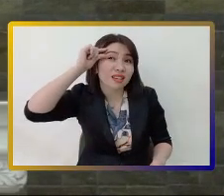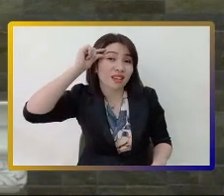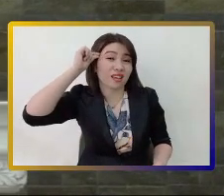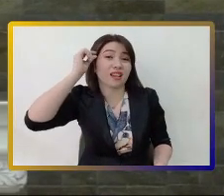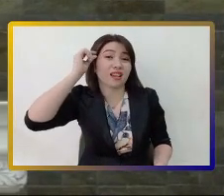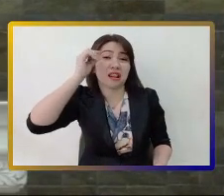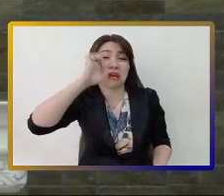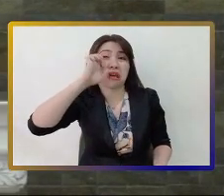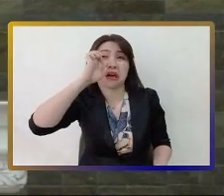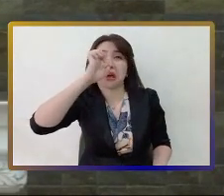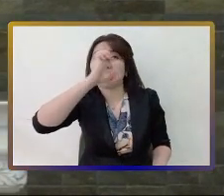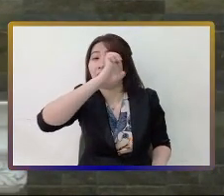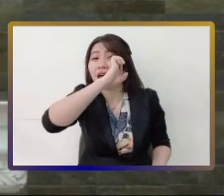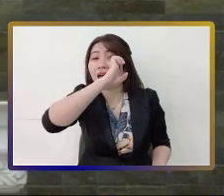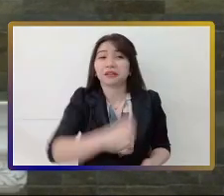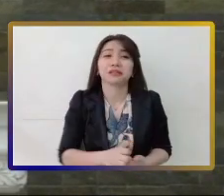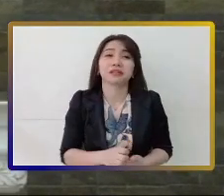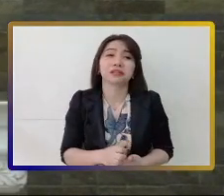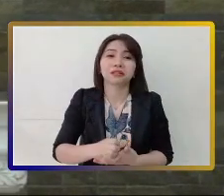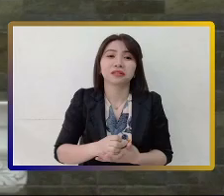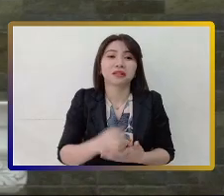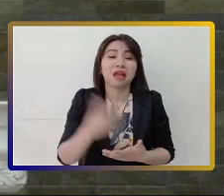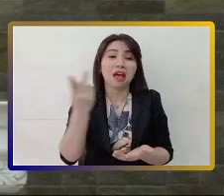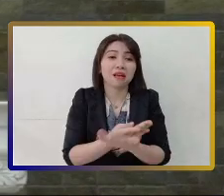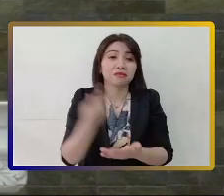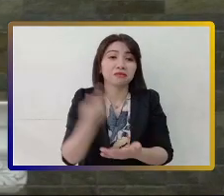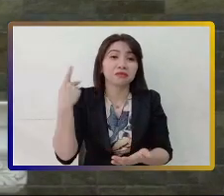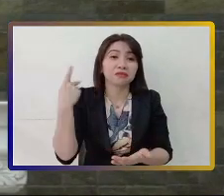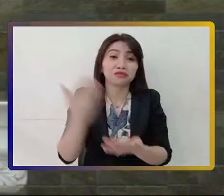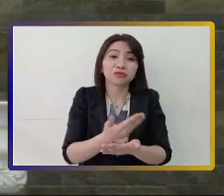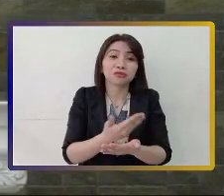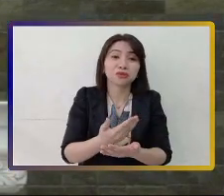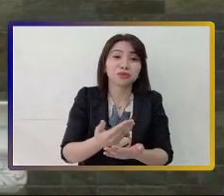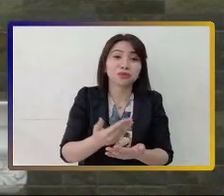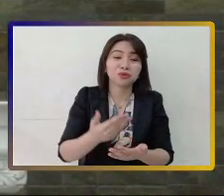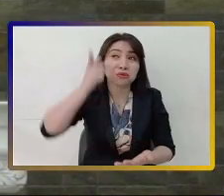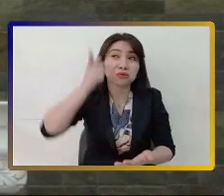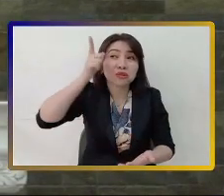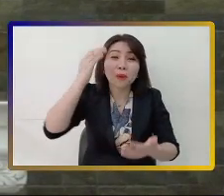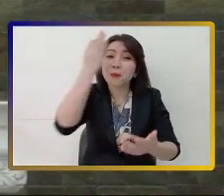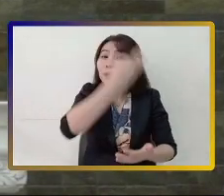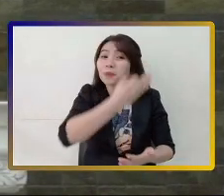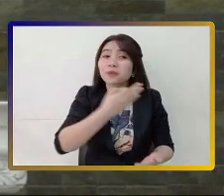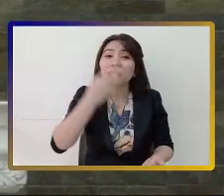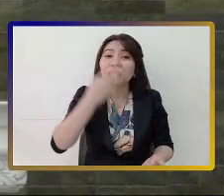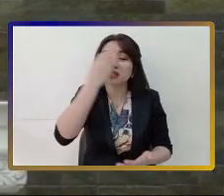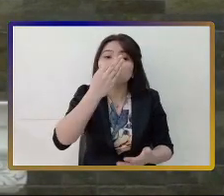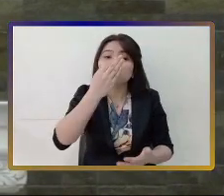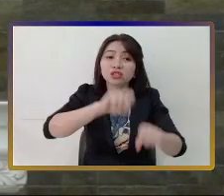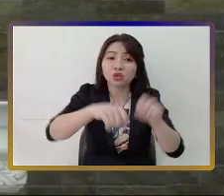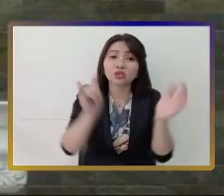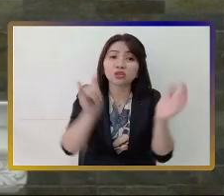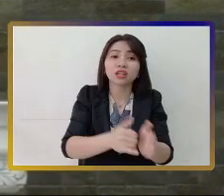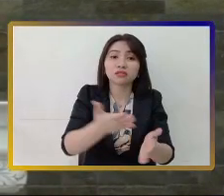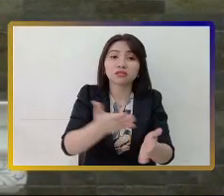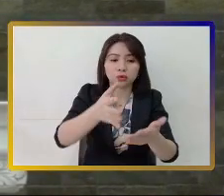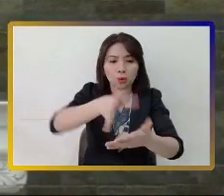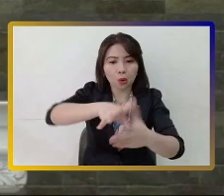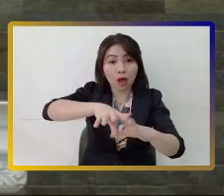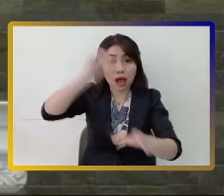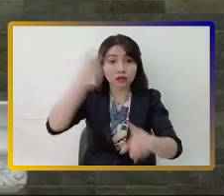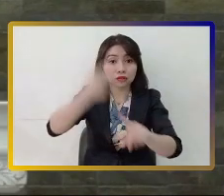matakpan ang dapat takpan, durugin ang dapat durugin, you know. Para paglabas ninyo,